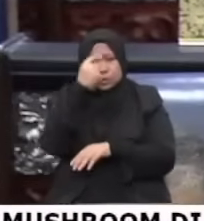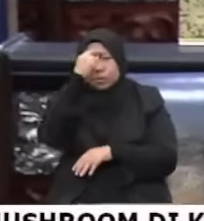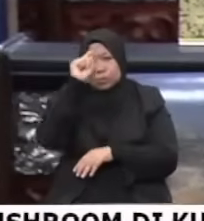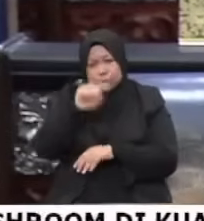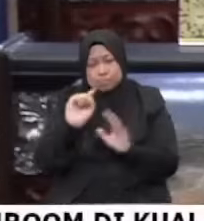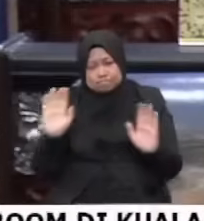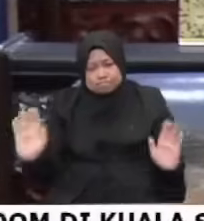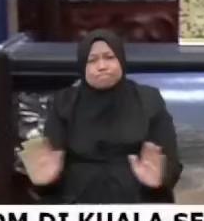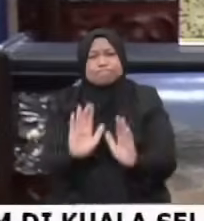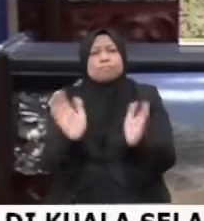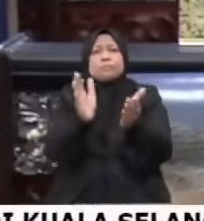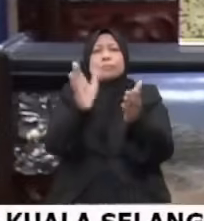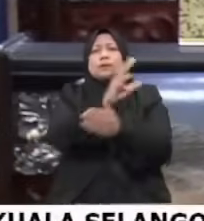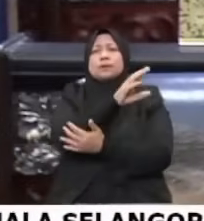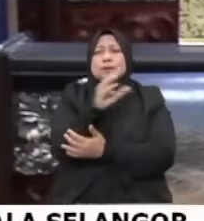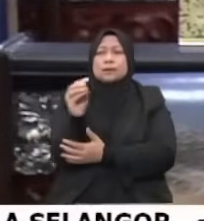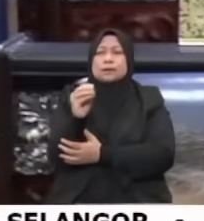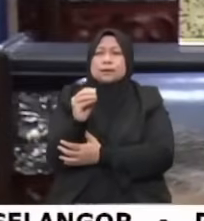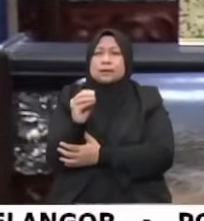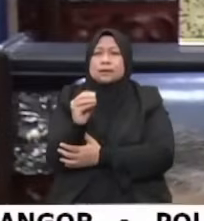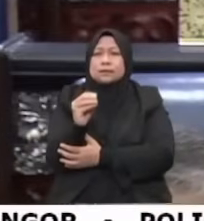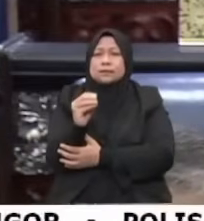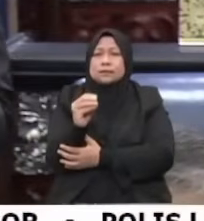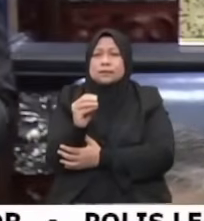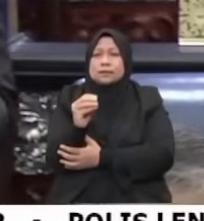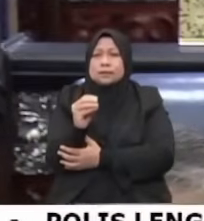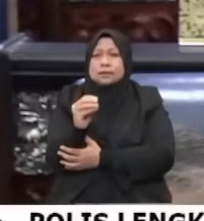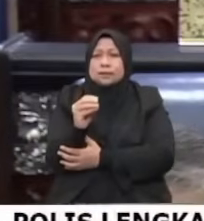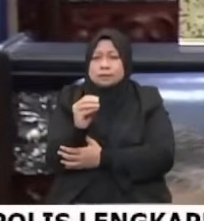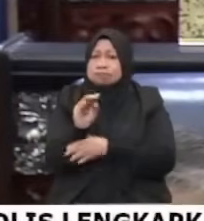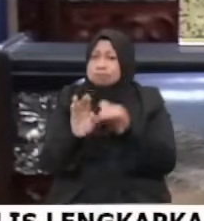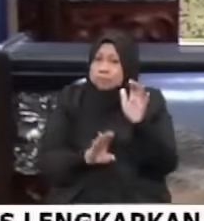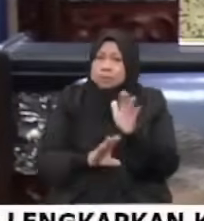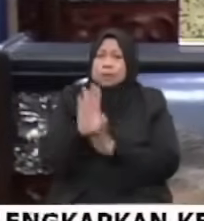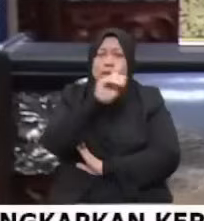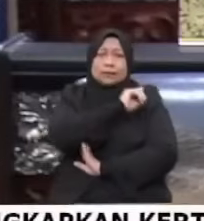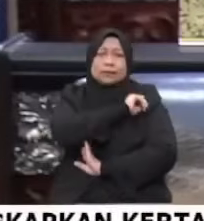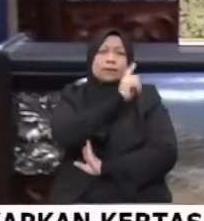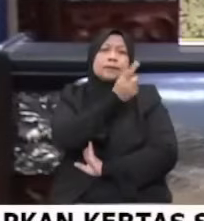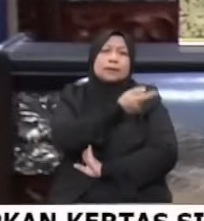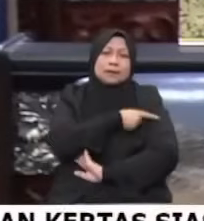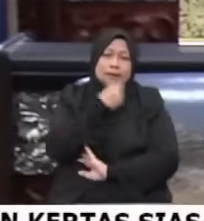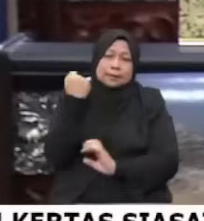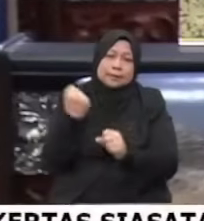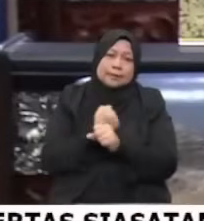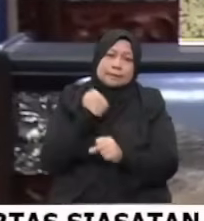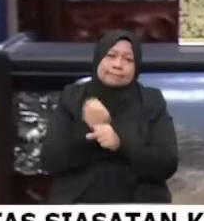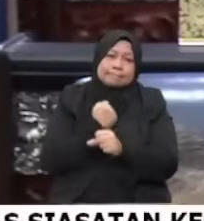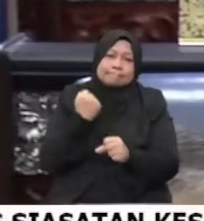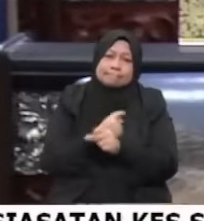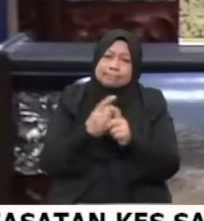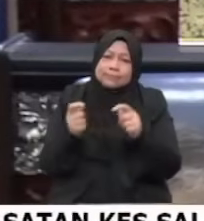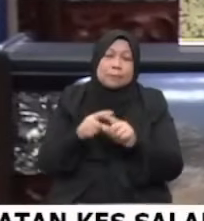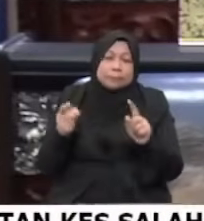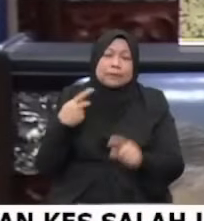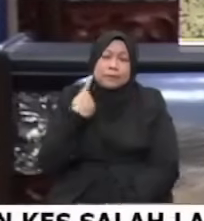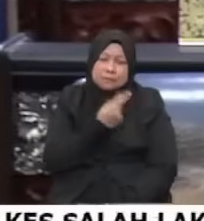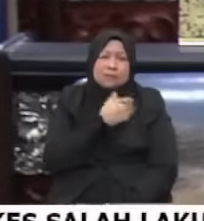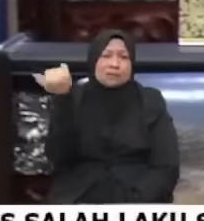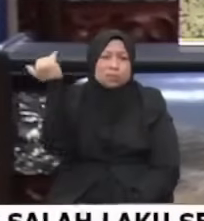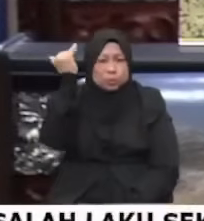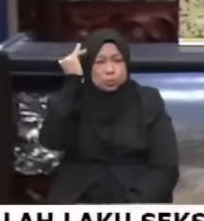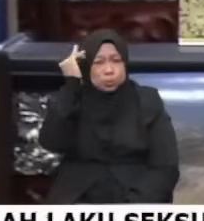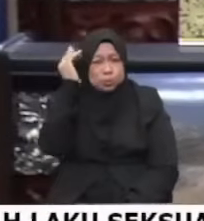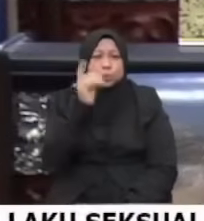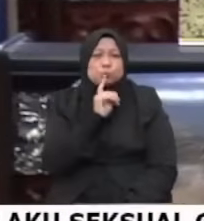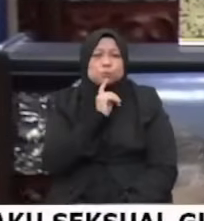memupuk dan untuk membangunkan tenaga kerja tempatan Namun kita sedar bahawa